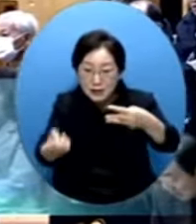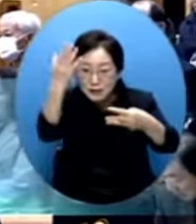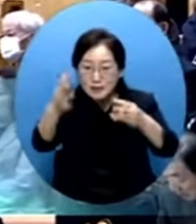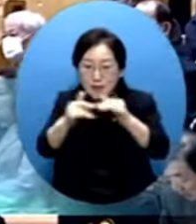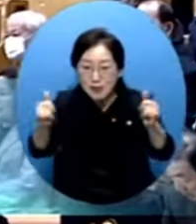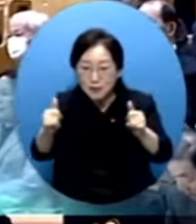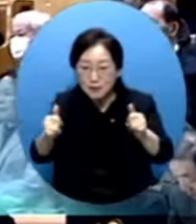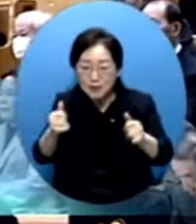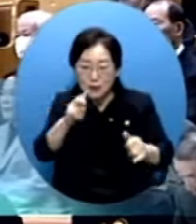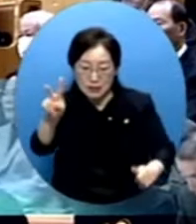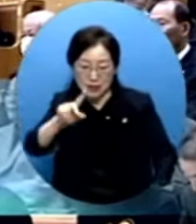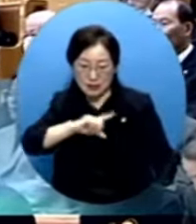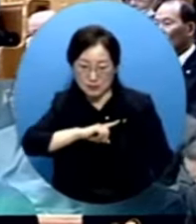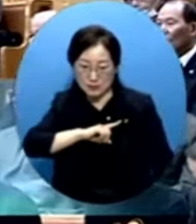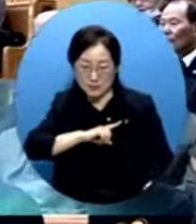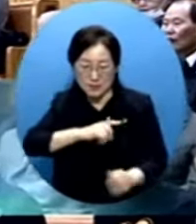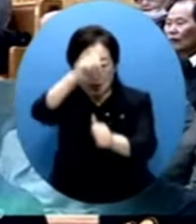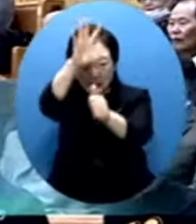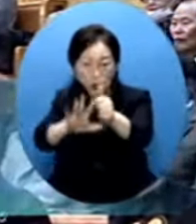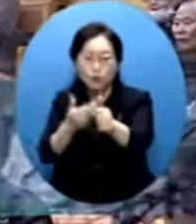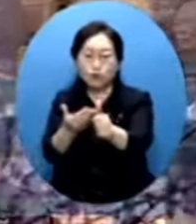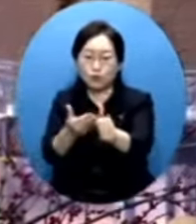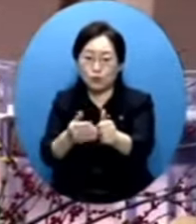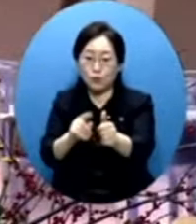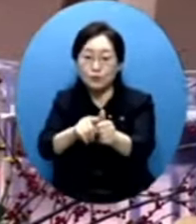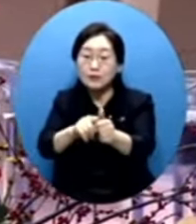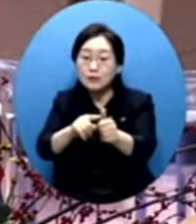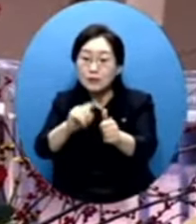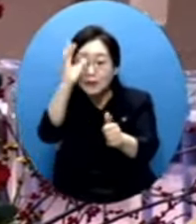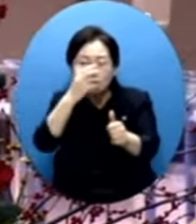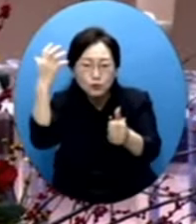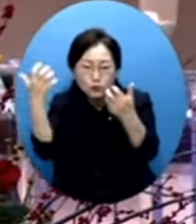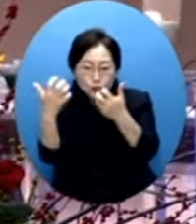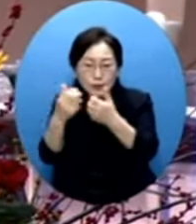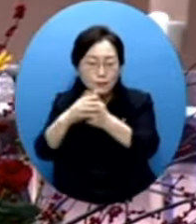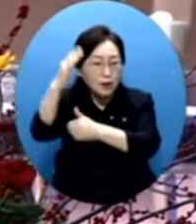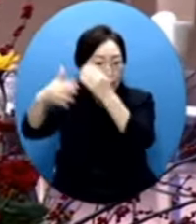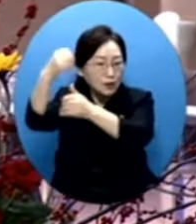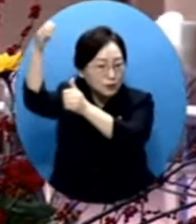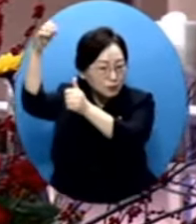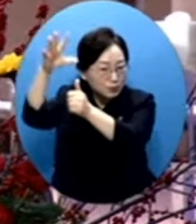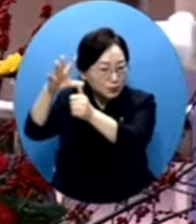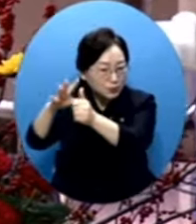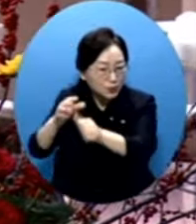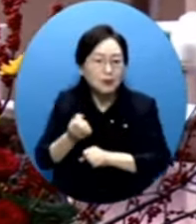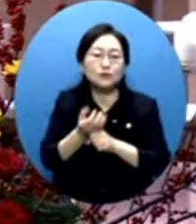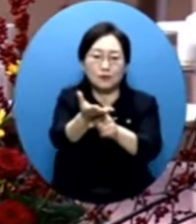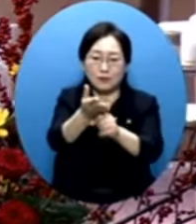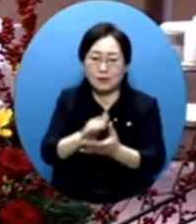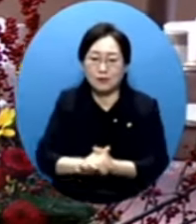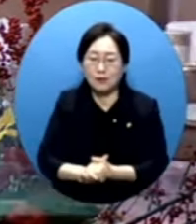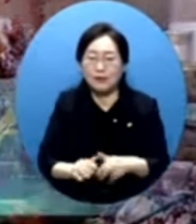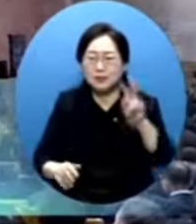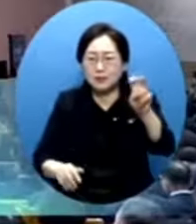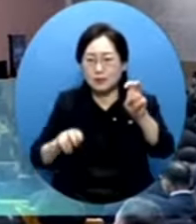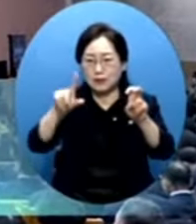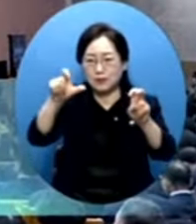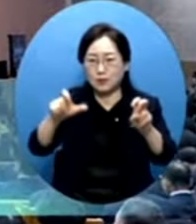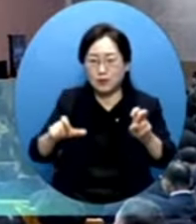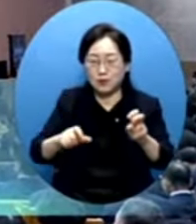임하셨으니 그는 성령이 충만해서 하나님께서 주시는 메시지를 저들에게 선포했습니다 20장 15절입니다